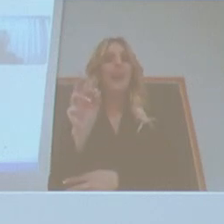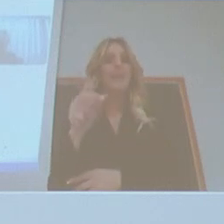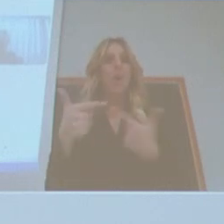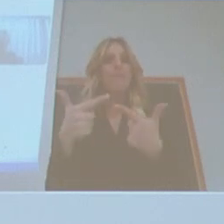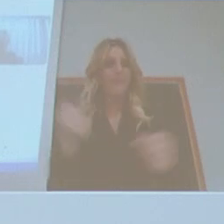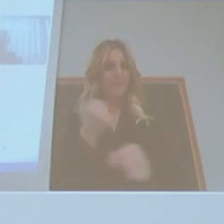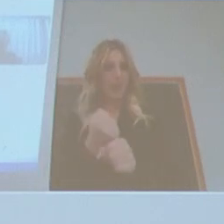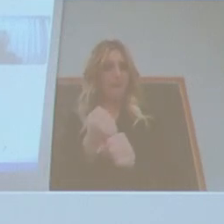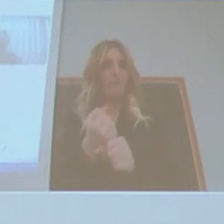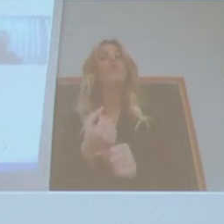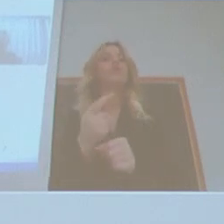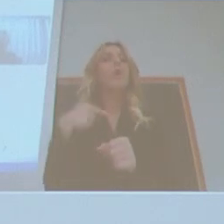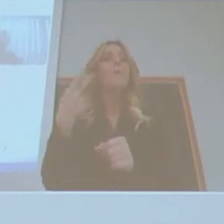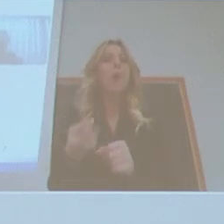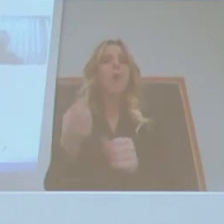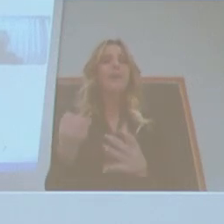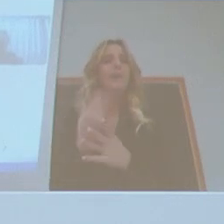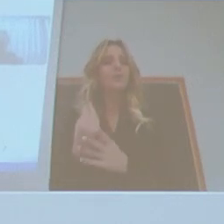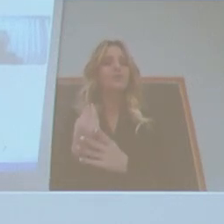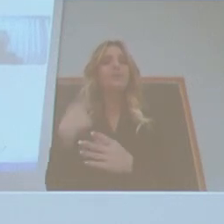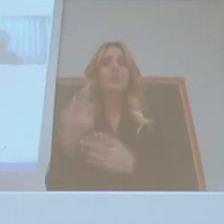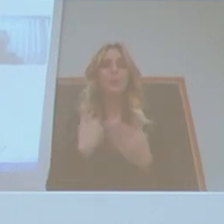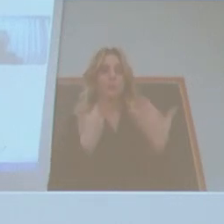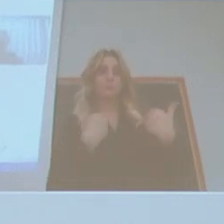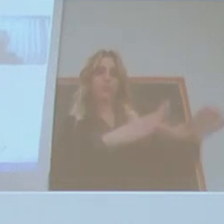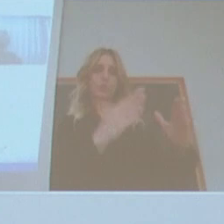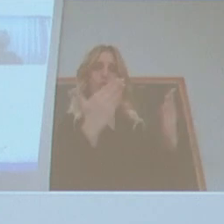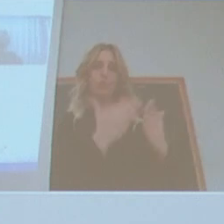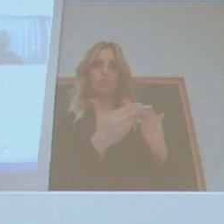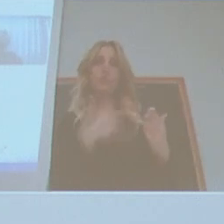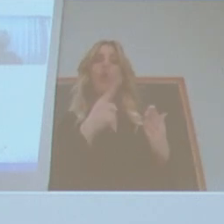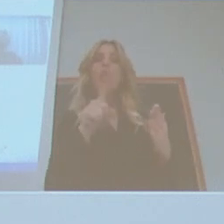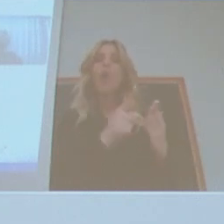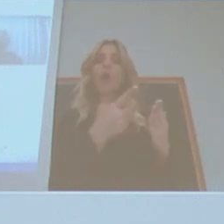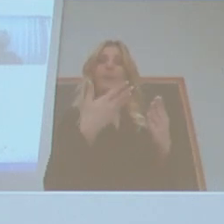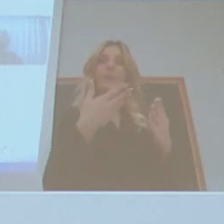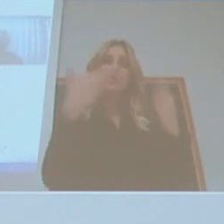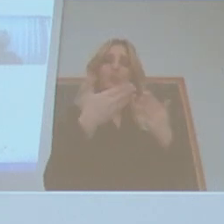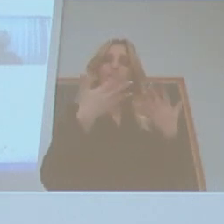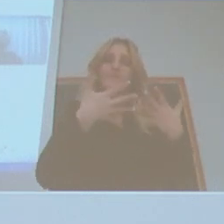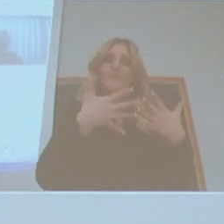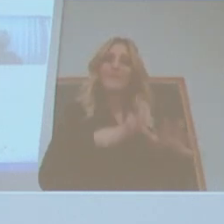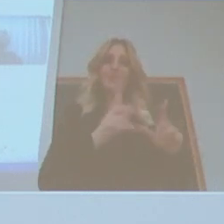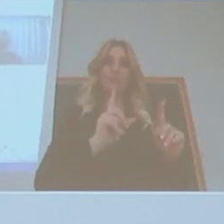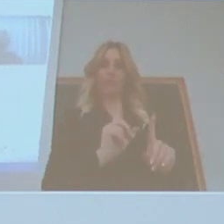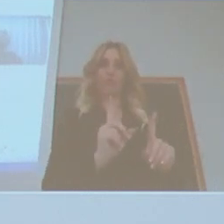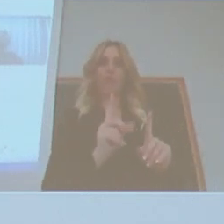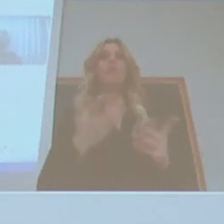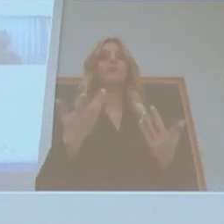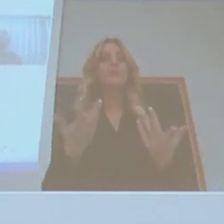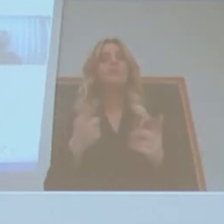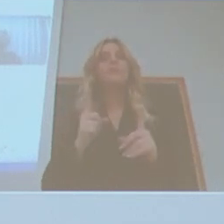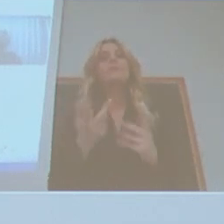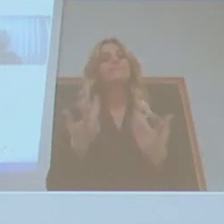lavoro, e molto spesso le accoglie, abbandona gli studi, non completa il corso di studio e non si iscrive alla magistrale, deprivando